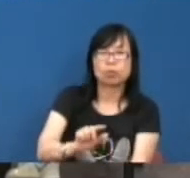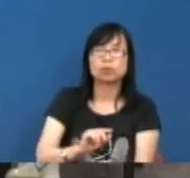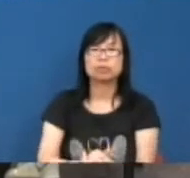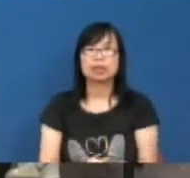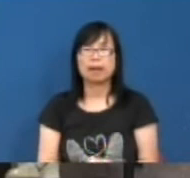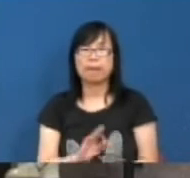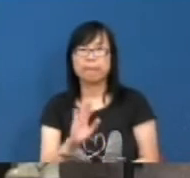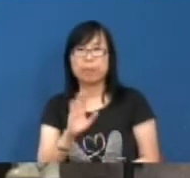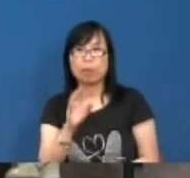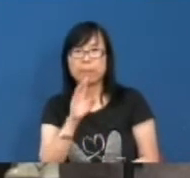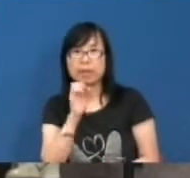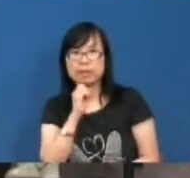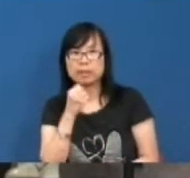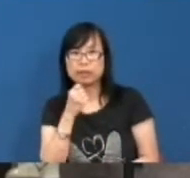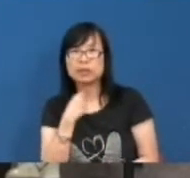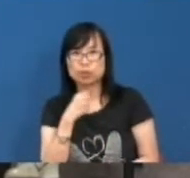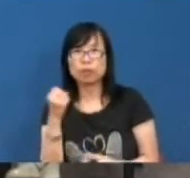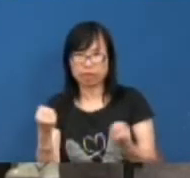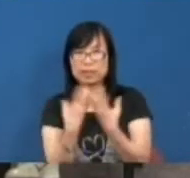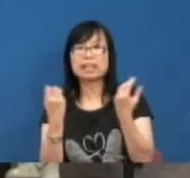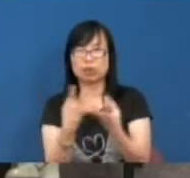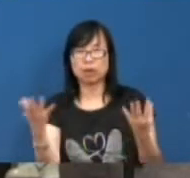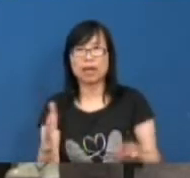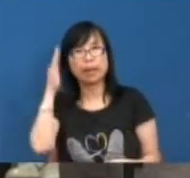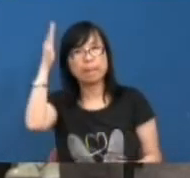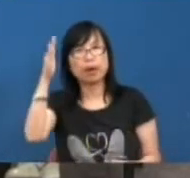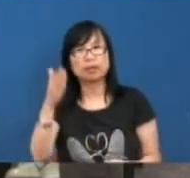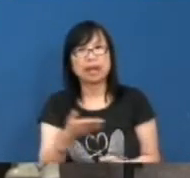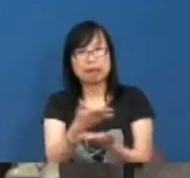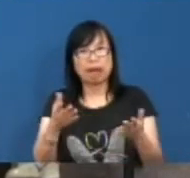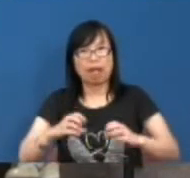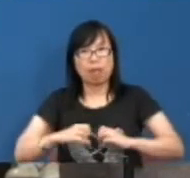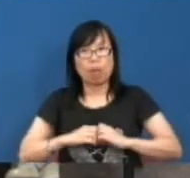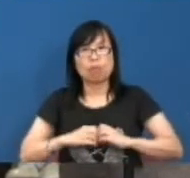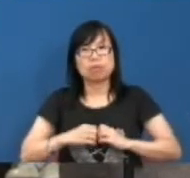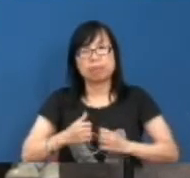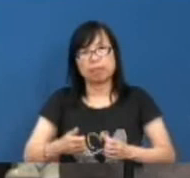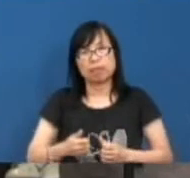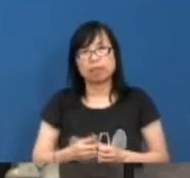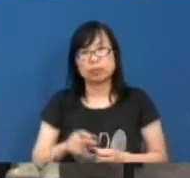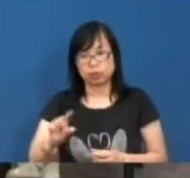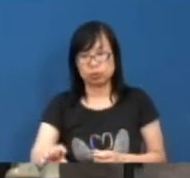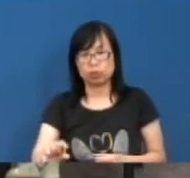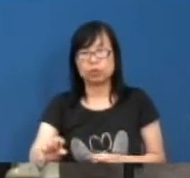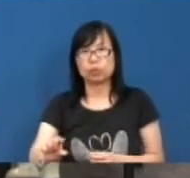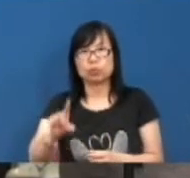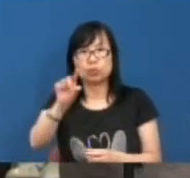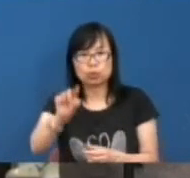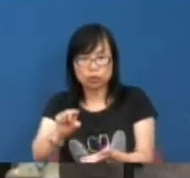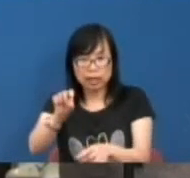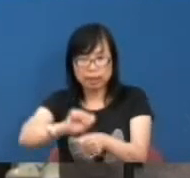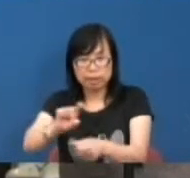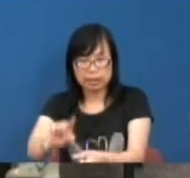不是說未發生過，希望大家都是判著個良心，即你打短裝整棟樓會倒的嘛，這些其